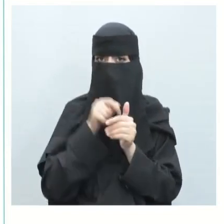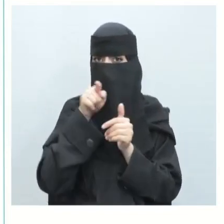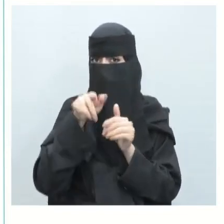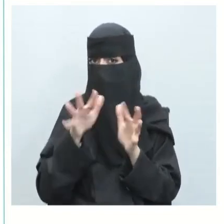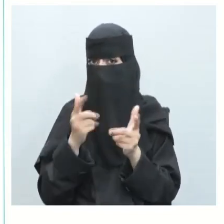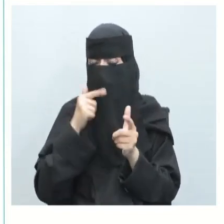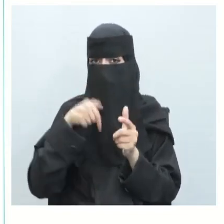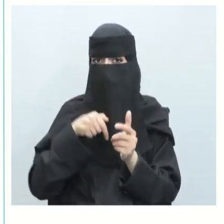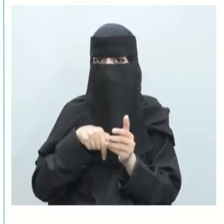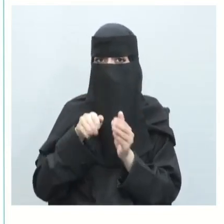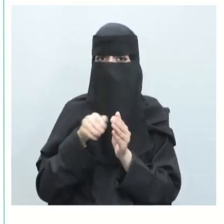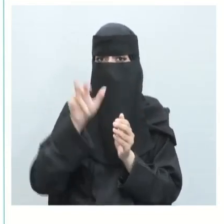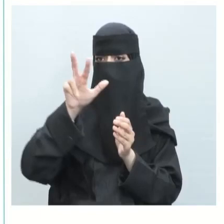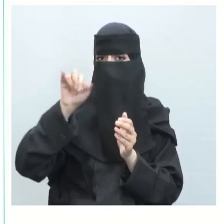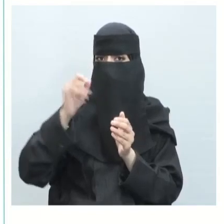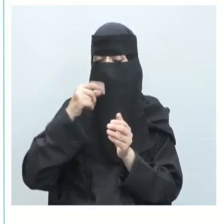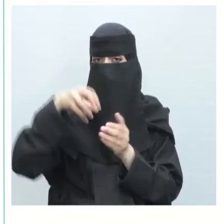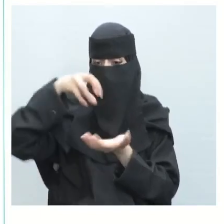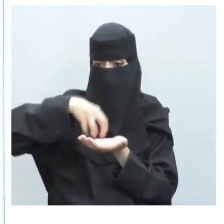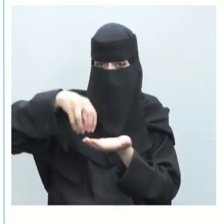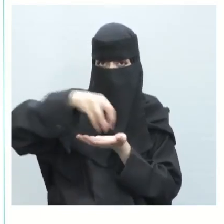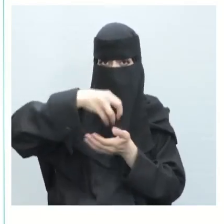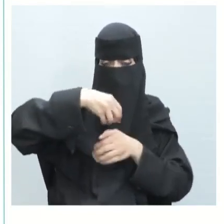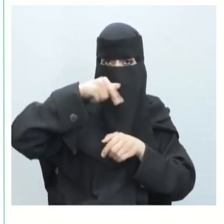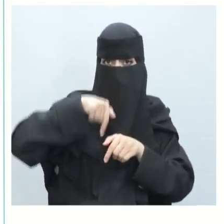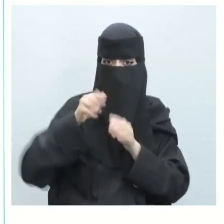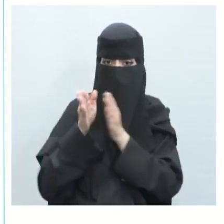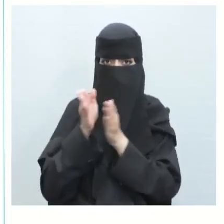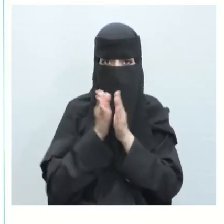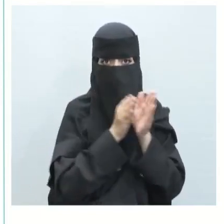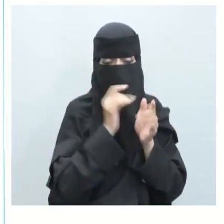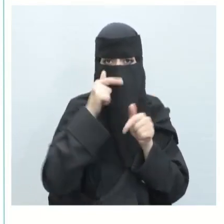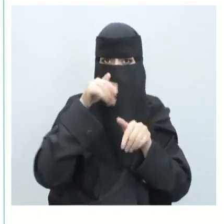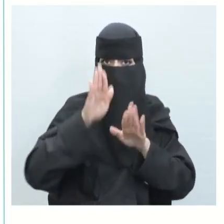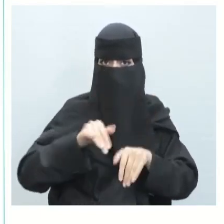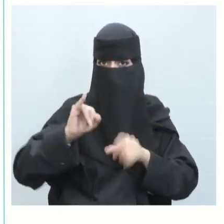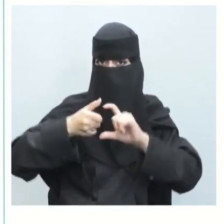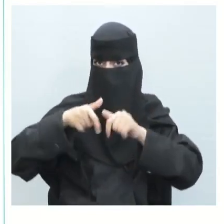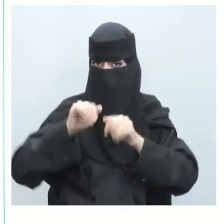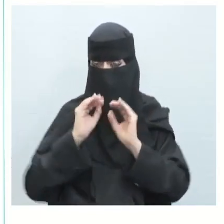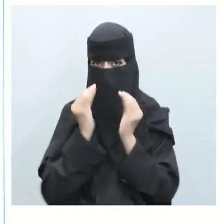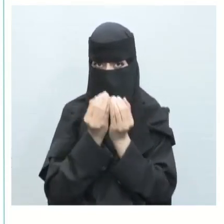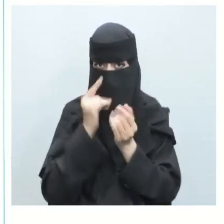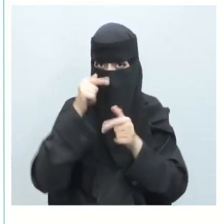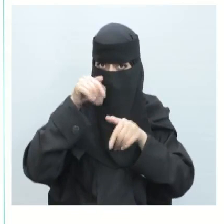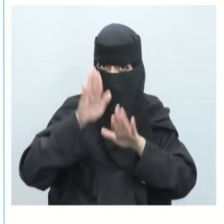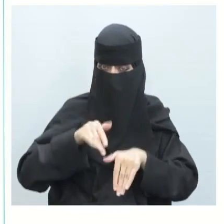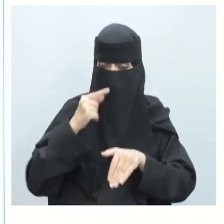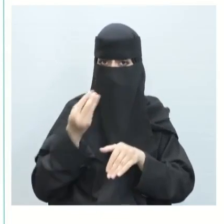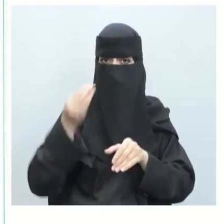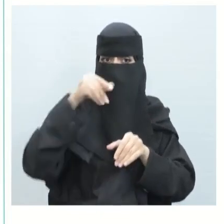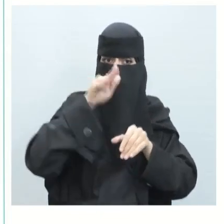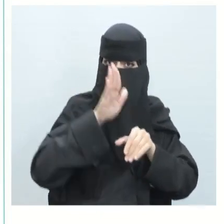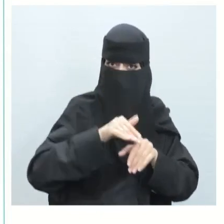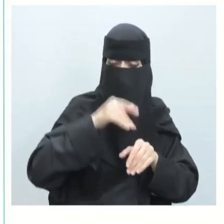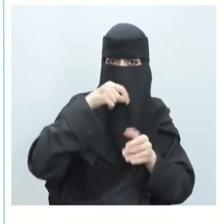بالتاكيد المرافق يجب ان توفر المنظمه لكي ننجح في العمل اذا المنظمه عليها عبء في